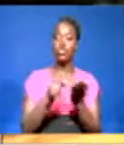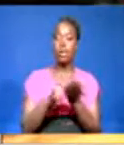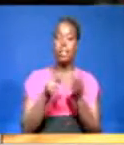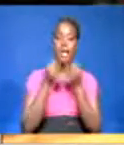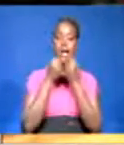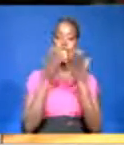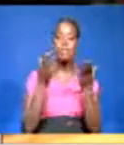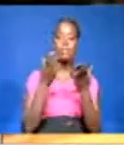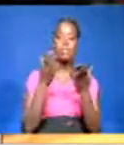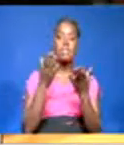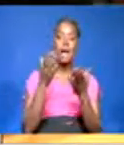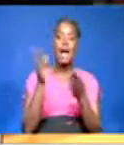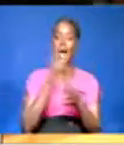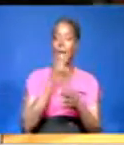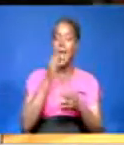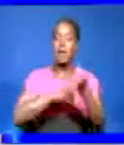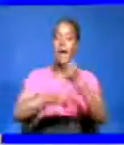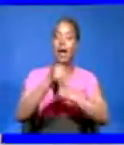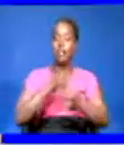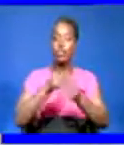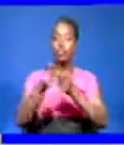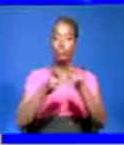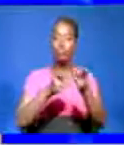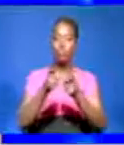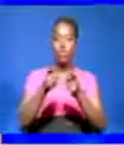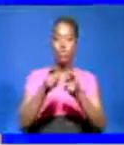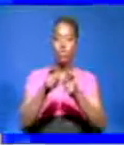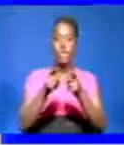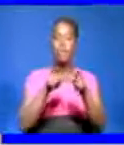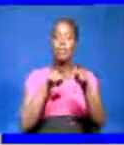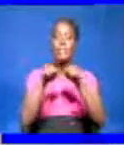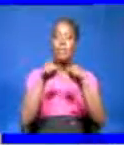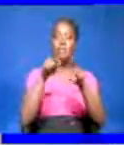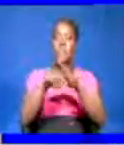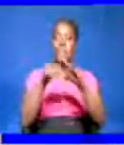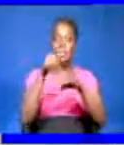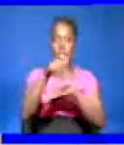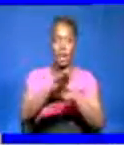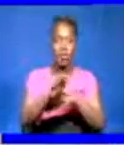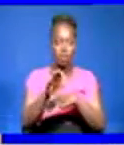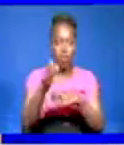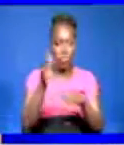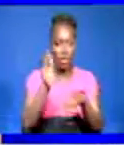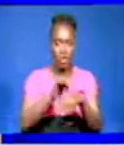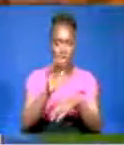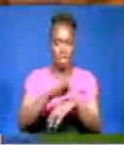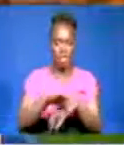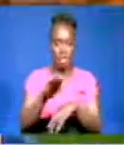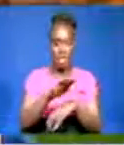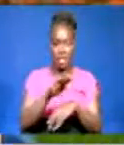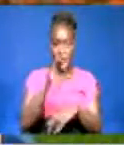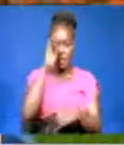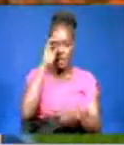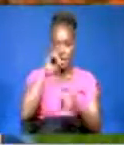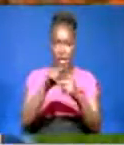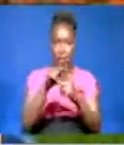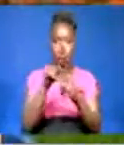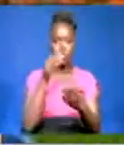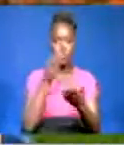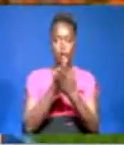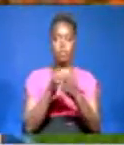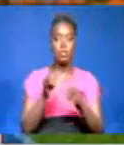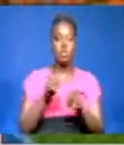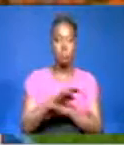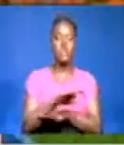hatua kali miongoni mwazo kudhibiti usafiri ndani na nje ya maeneo yaliyoathirika katika juhudi za kuzuia msambao wa virusi